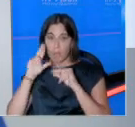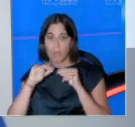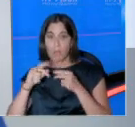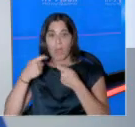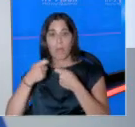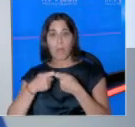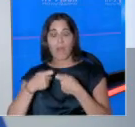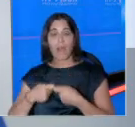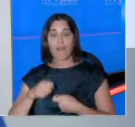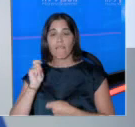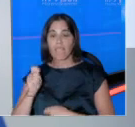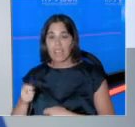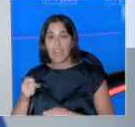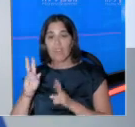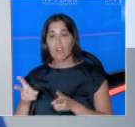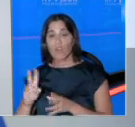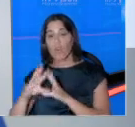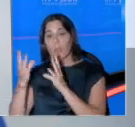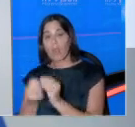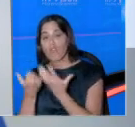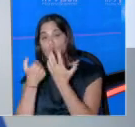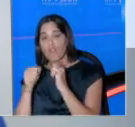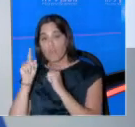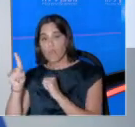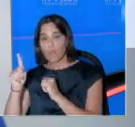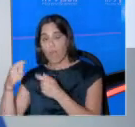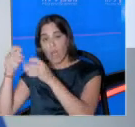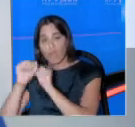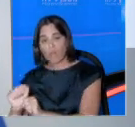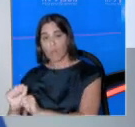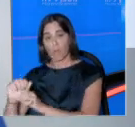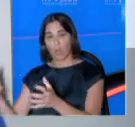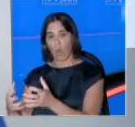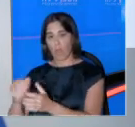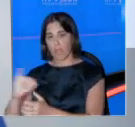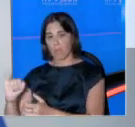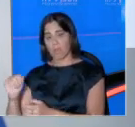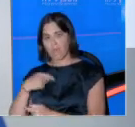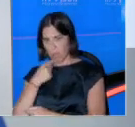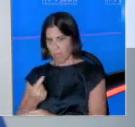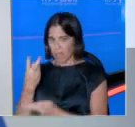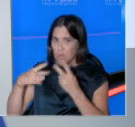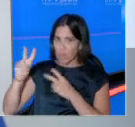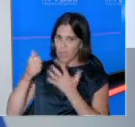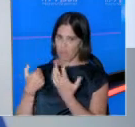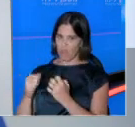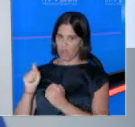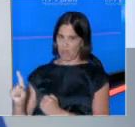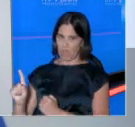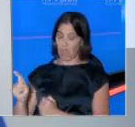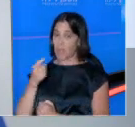כנסת שיכולים להשלים לנו ל-61 תומכים בקואליציית ימין. אני אומר לכם, יותר מ-61. הם אומרים